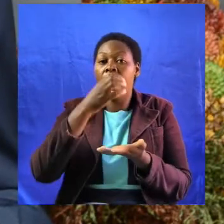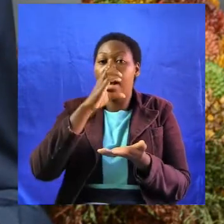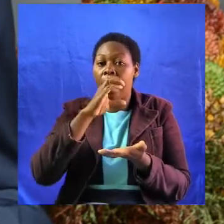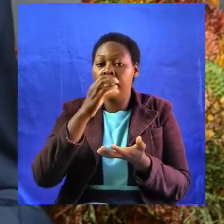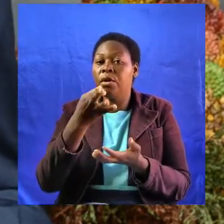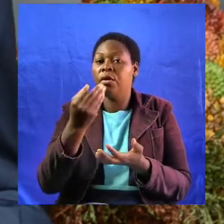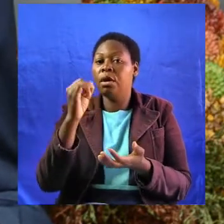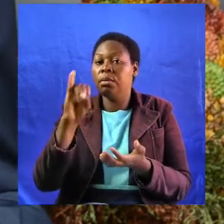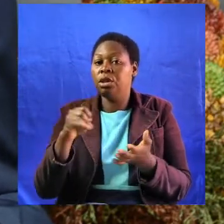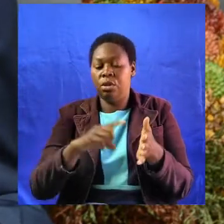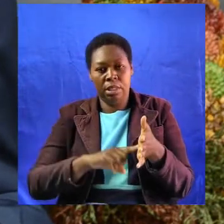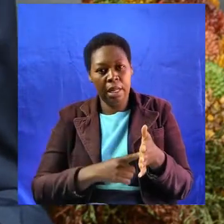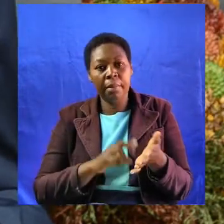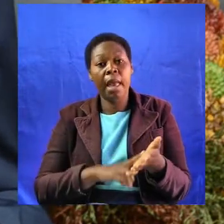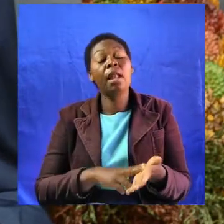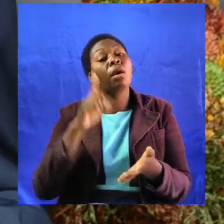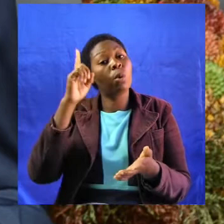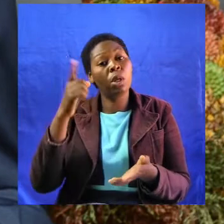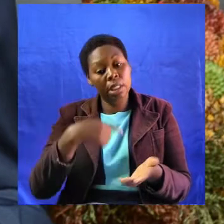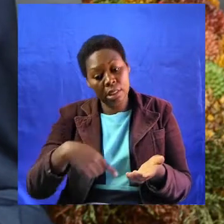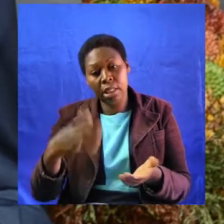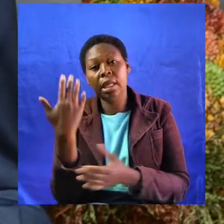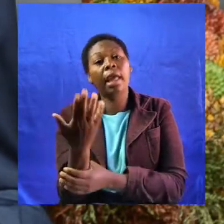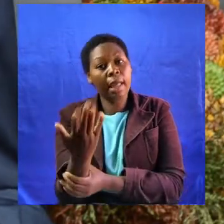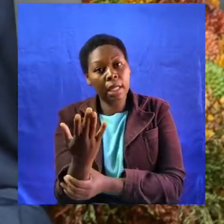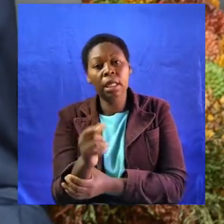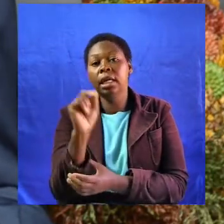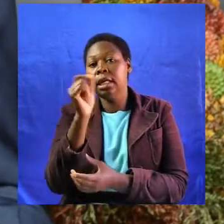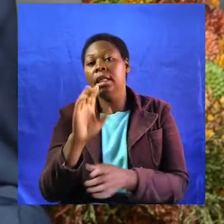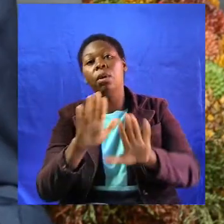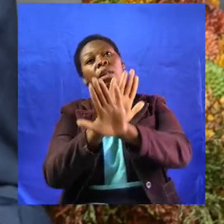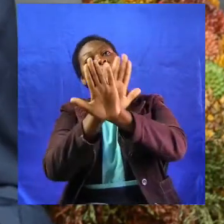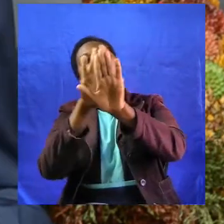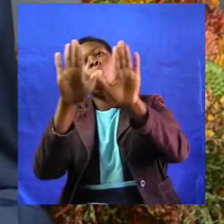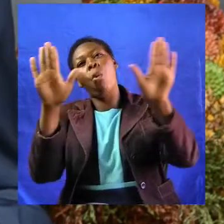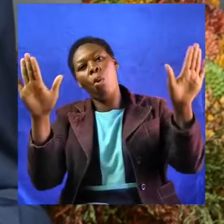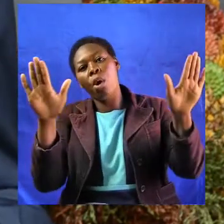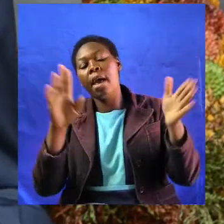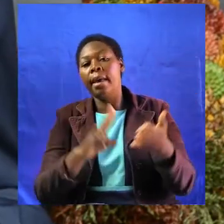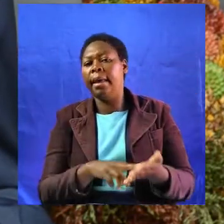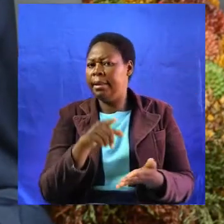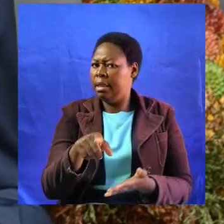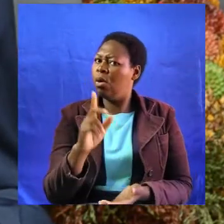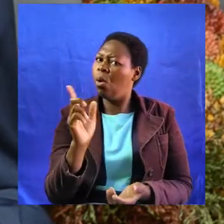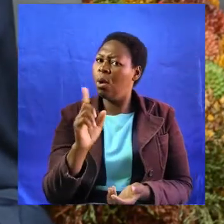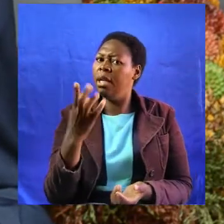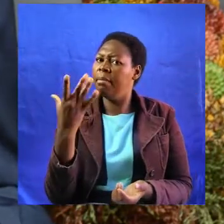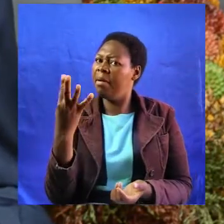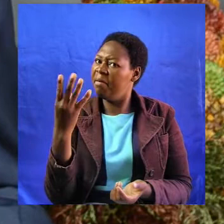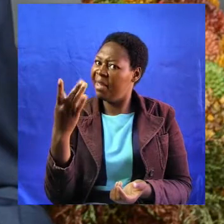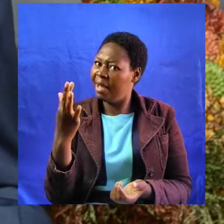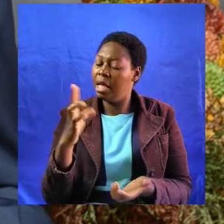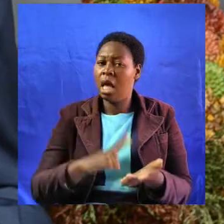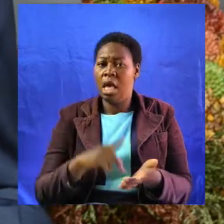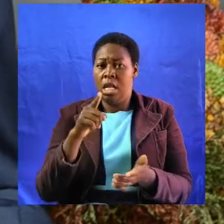cheruoko. Ndobva chanyora pamadziro. Saka chanyora pamadziro mambo